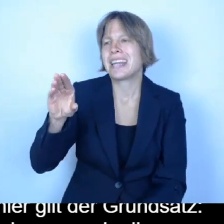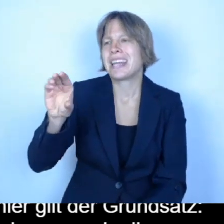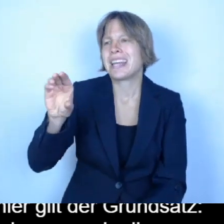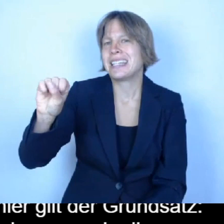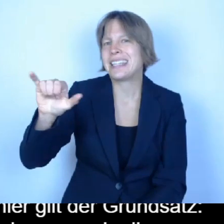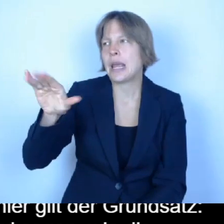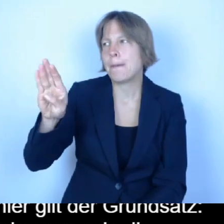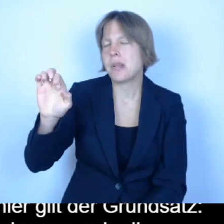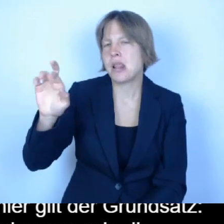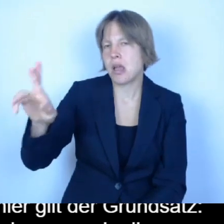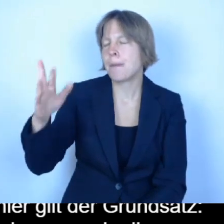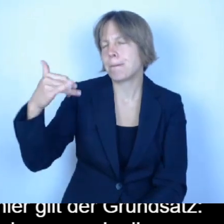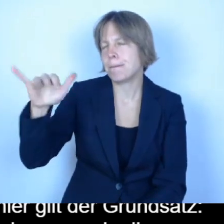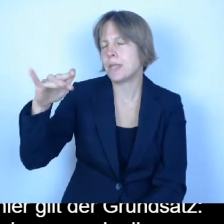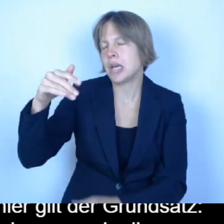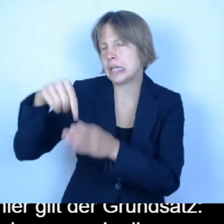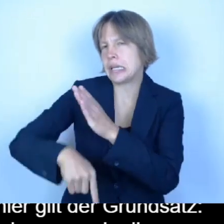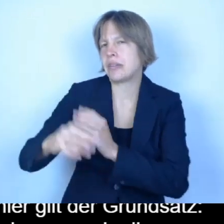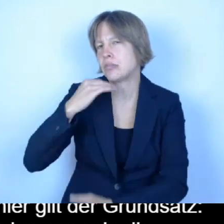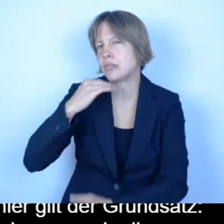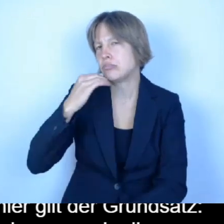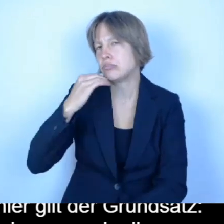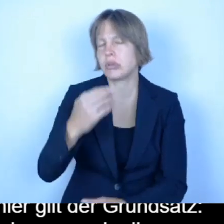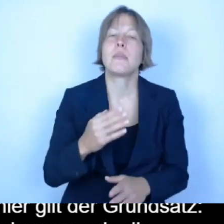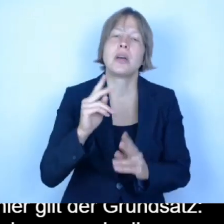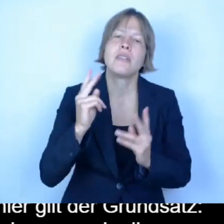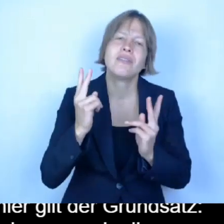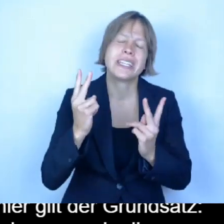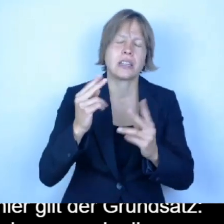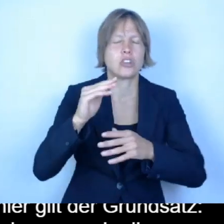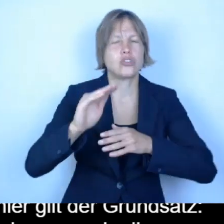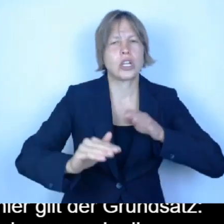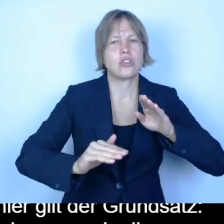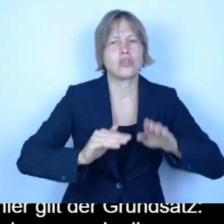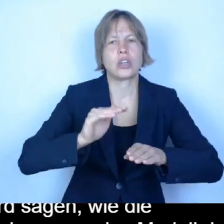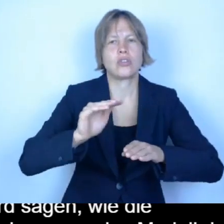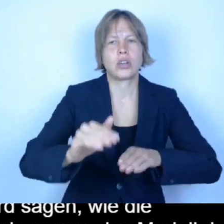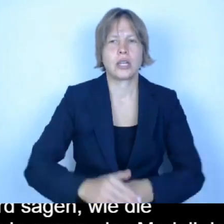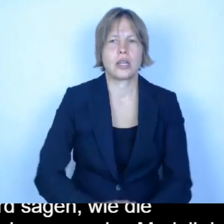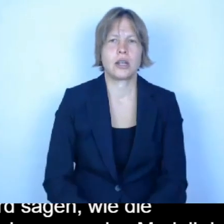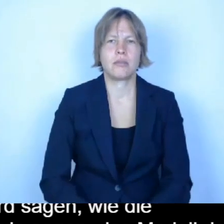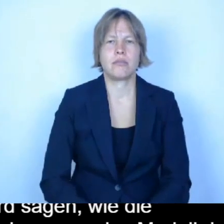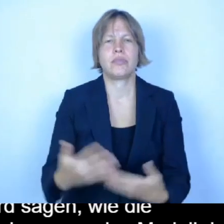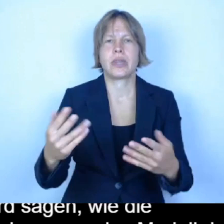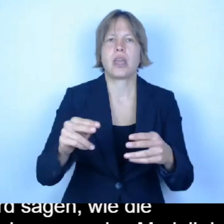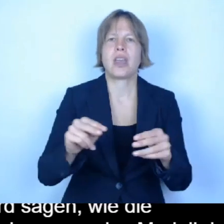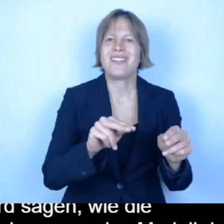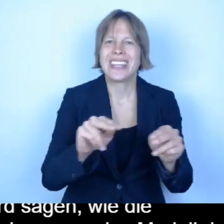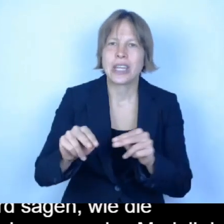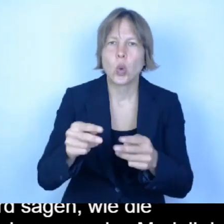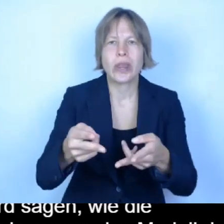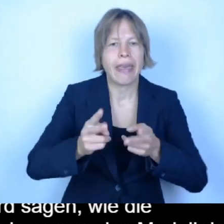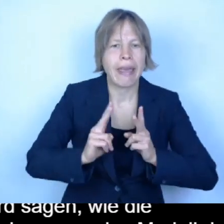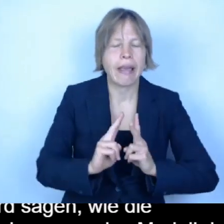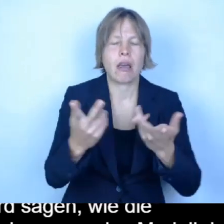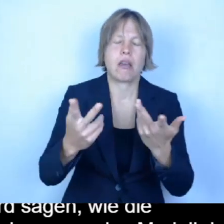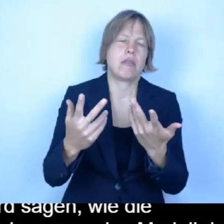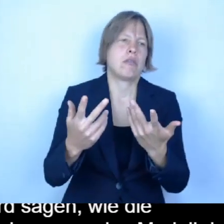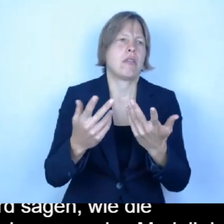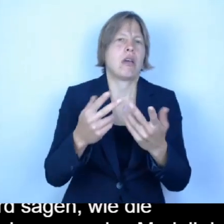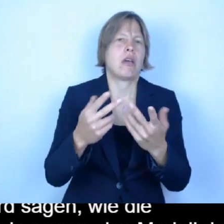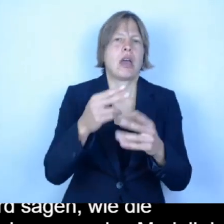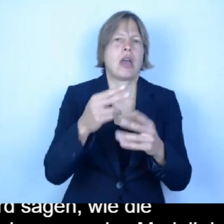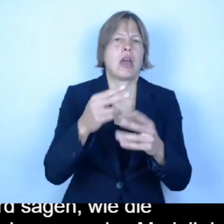für Stück. Bibliotheken, Museen, Galerien, Ausstellungen sind ja jetzt bereits geöffnet mit entsprechenden Vorgaben